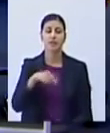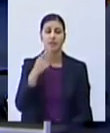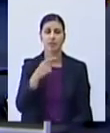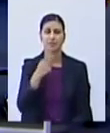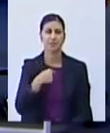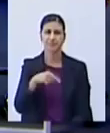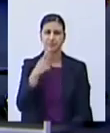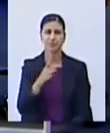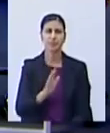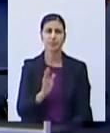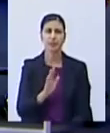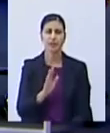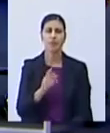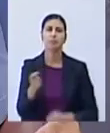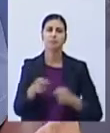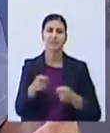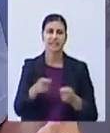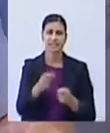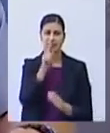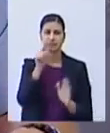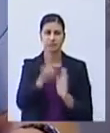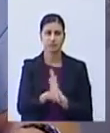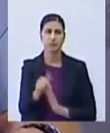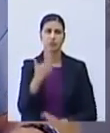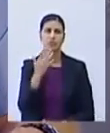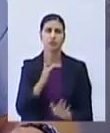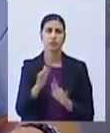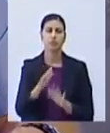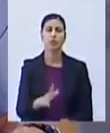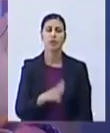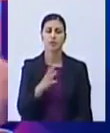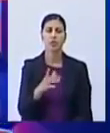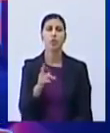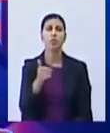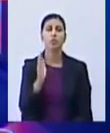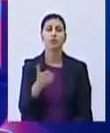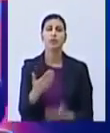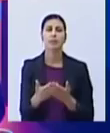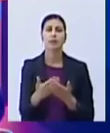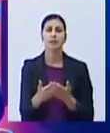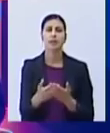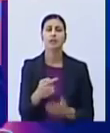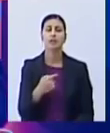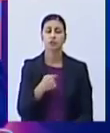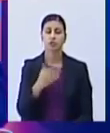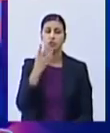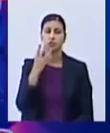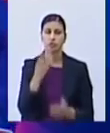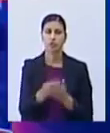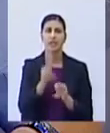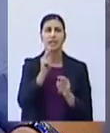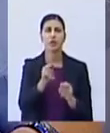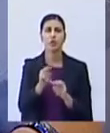იმას არ გულისხმობ, რომ ამათ ამ ბიზნეს წილებში უნდა ჩაუჯდეთ როგორც ნაციონალური მოძრაობა პირებს. როგორ აპირებს კონტროლის